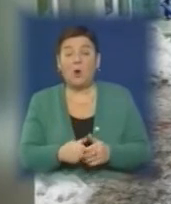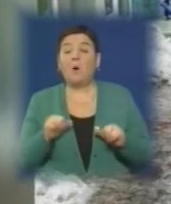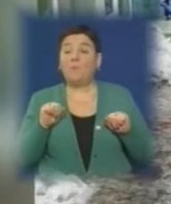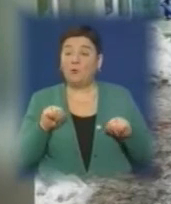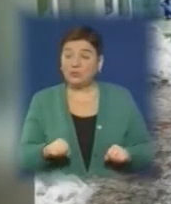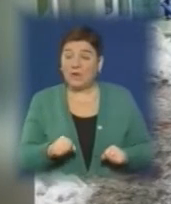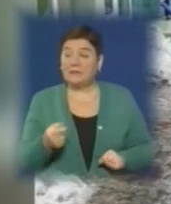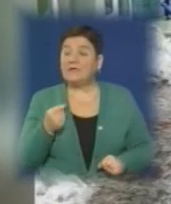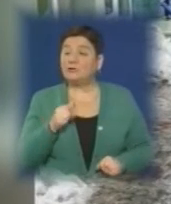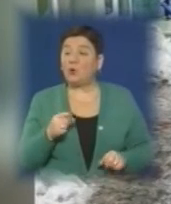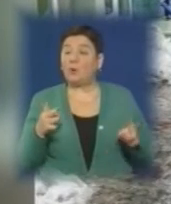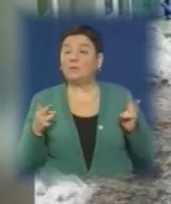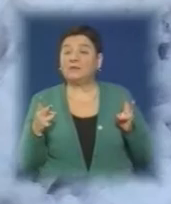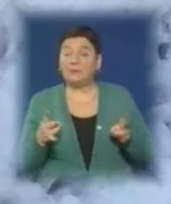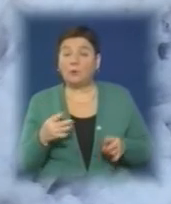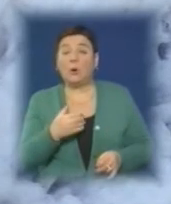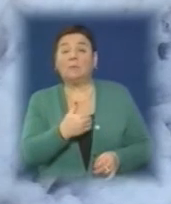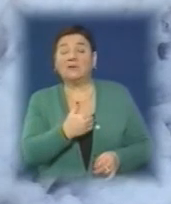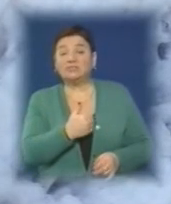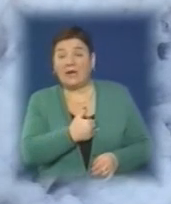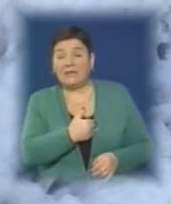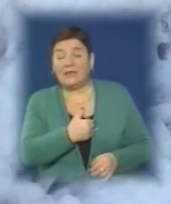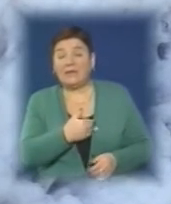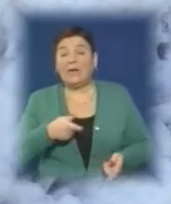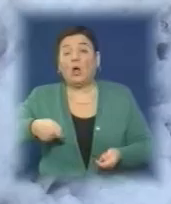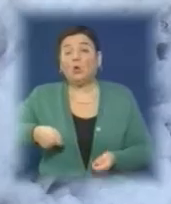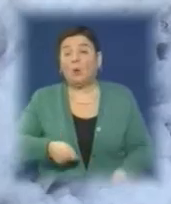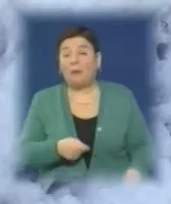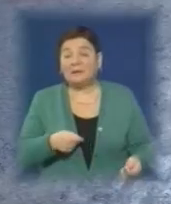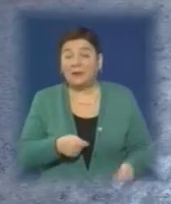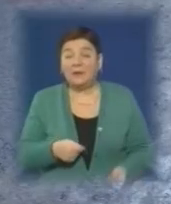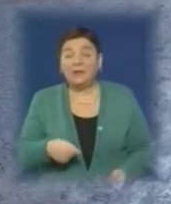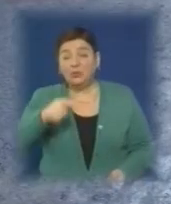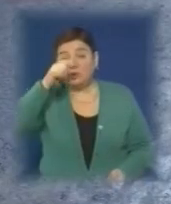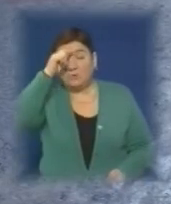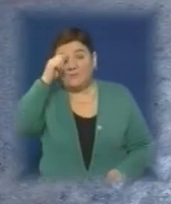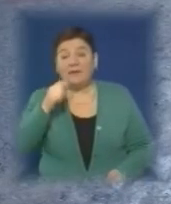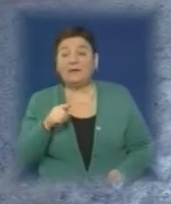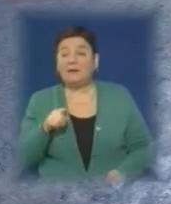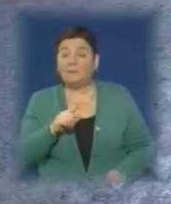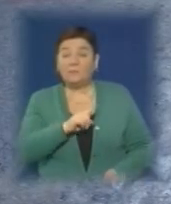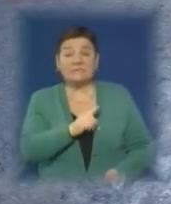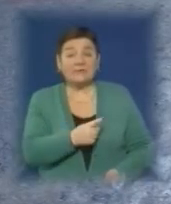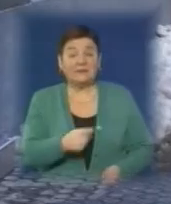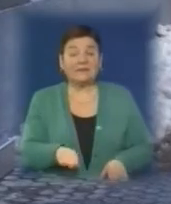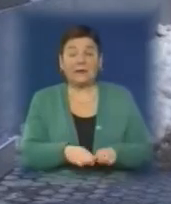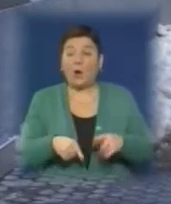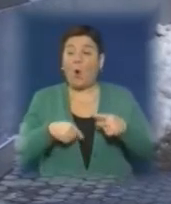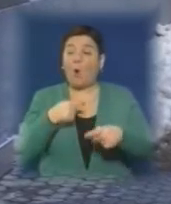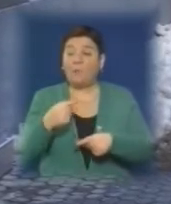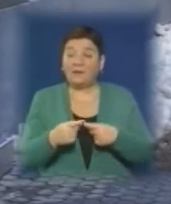можна. Для цього потрібно лише бажання і лопата. Чоловік і гадки не мав, що його посил набере таких